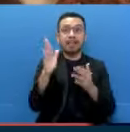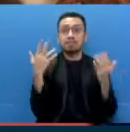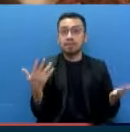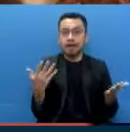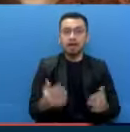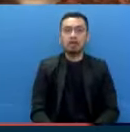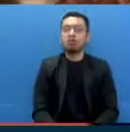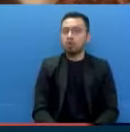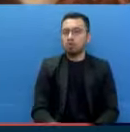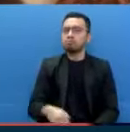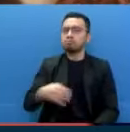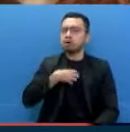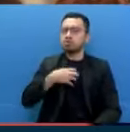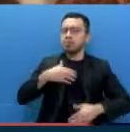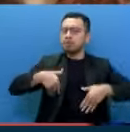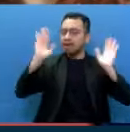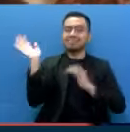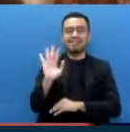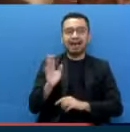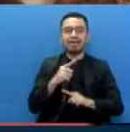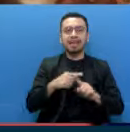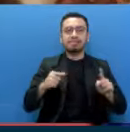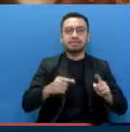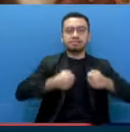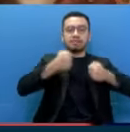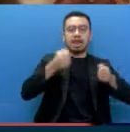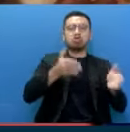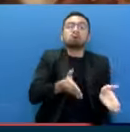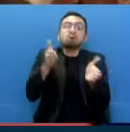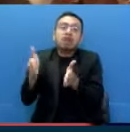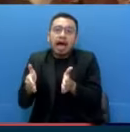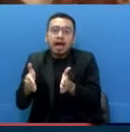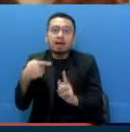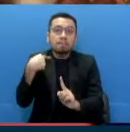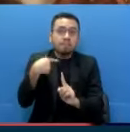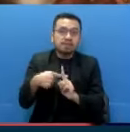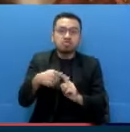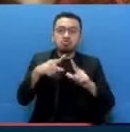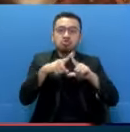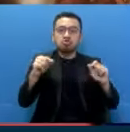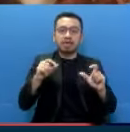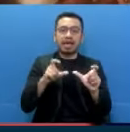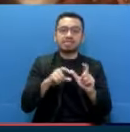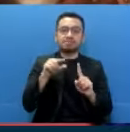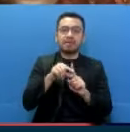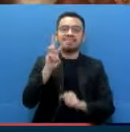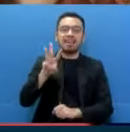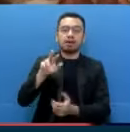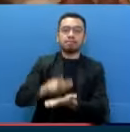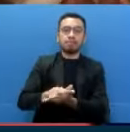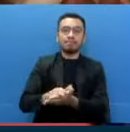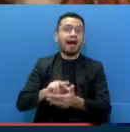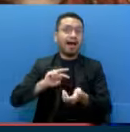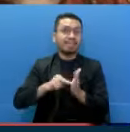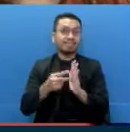dibebaskan ya tapi ditangguhkan dan kemudian lalu dilanjutkan dengan SP3 ee eh tetapi Tentu saja tidak rasa saya rasanya sih tidak karena